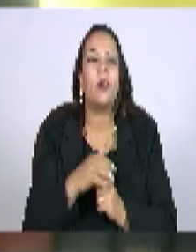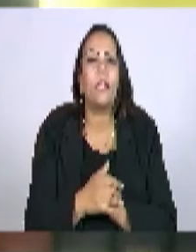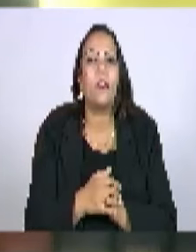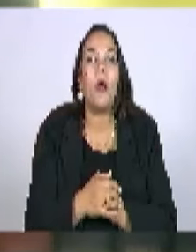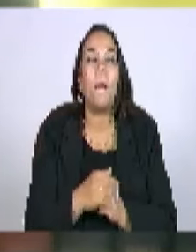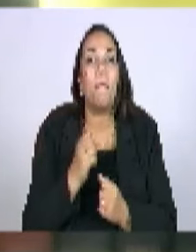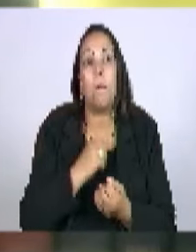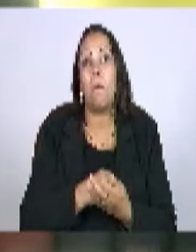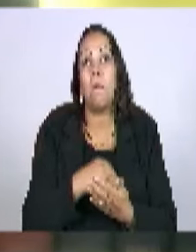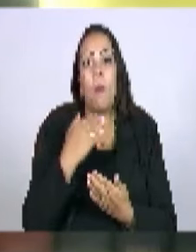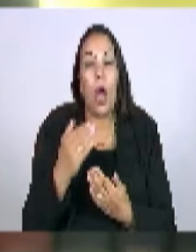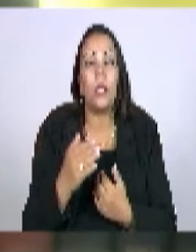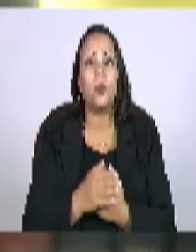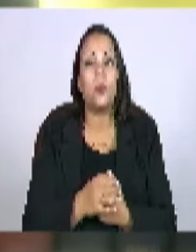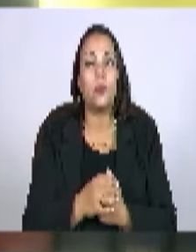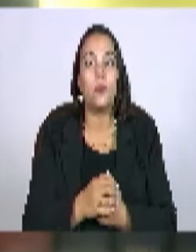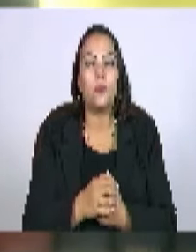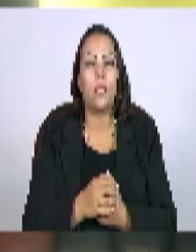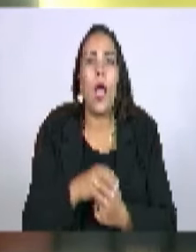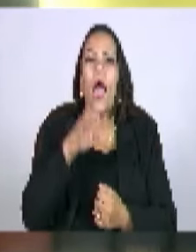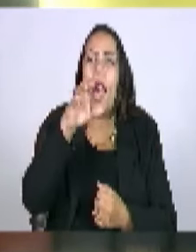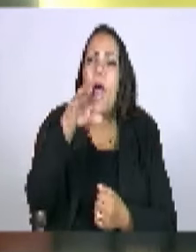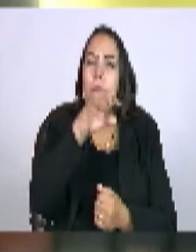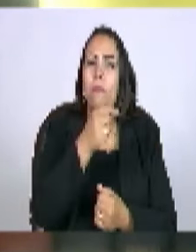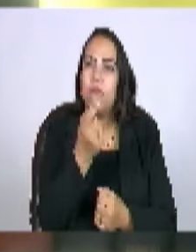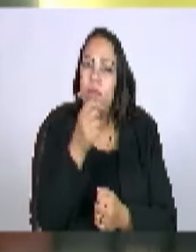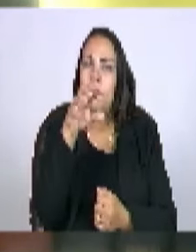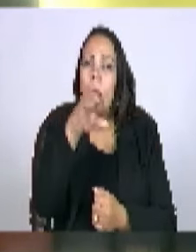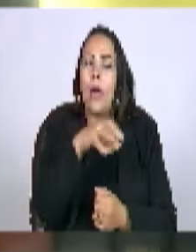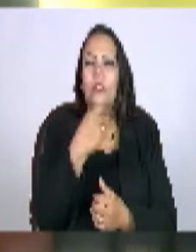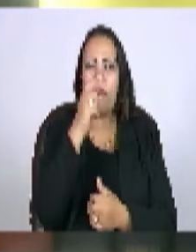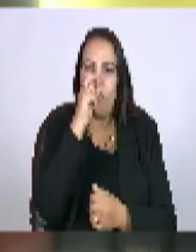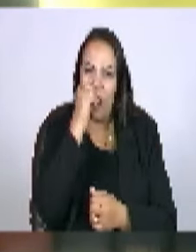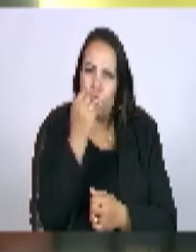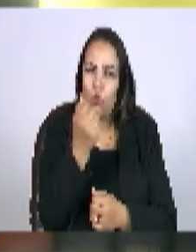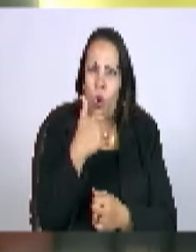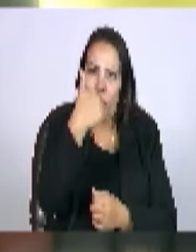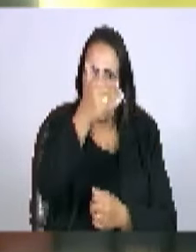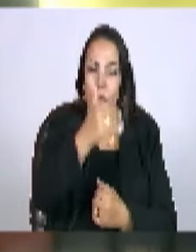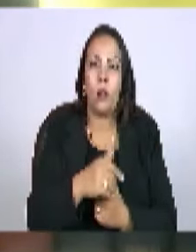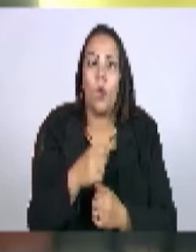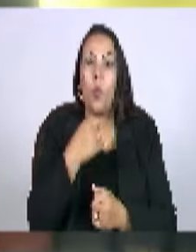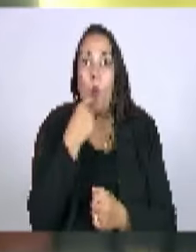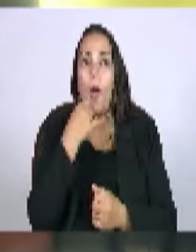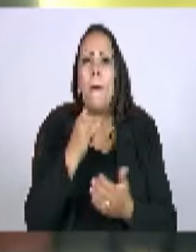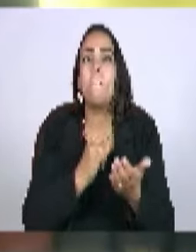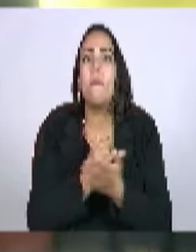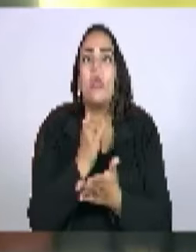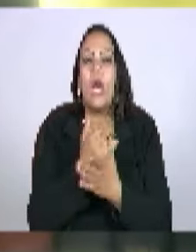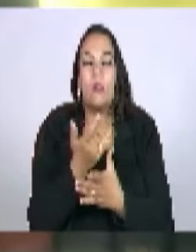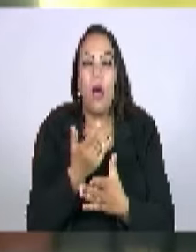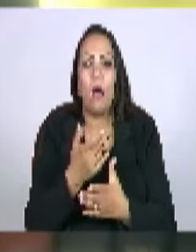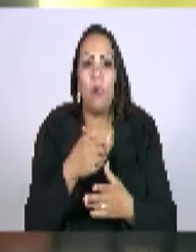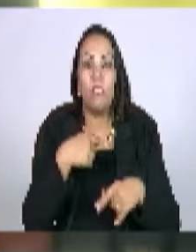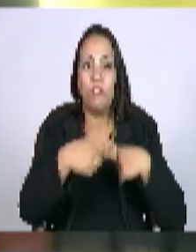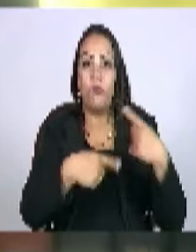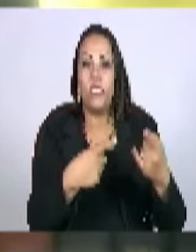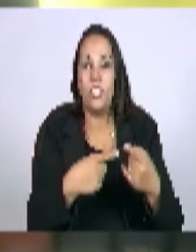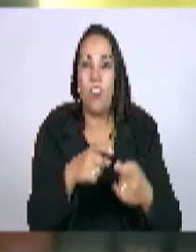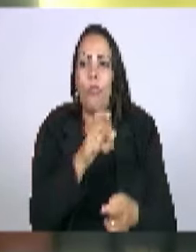او بعض الاماكن النائيه كده شويه بقوللك المدارس مش لاقيه طلبه